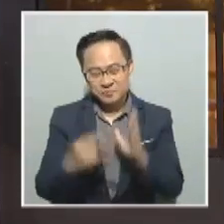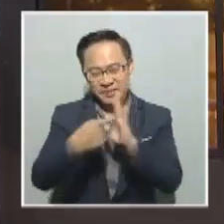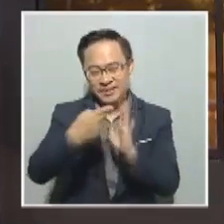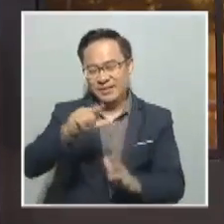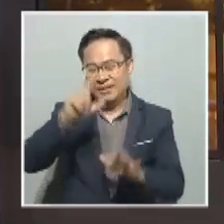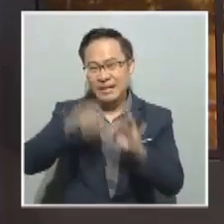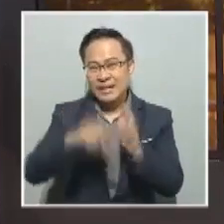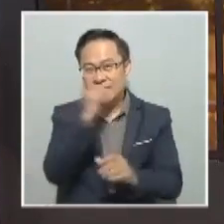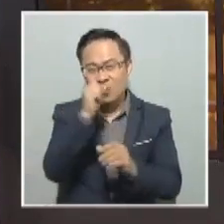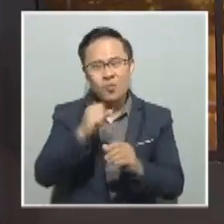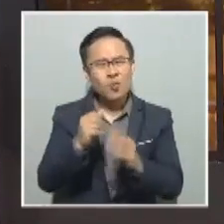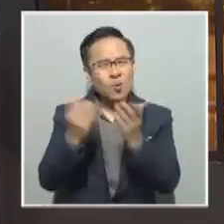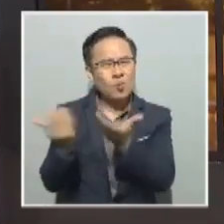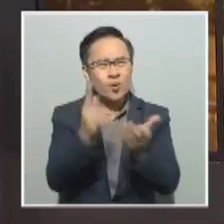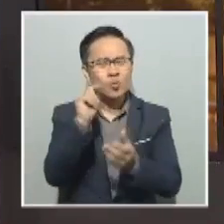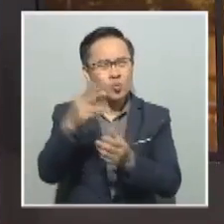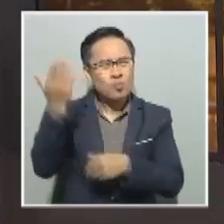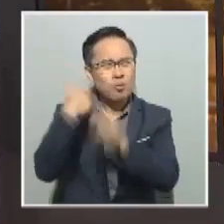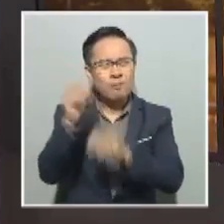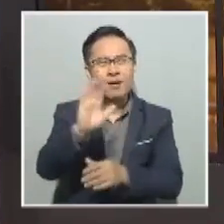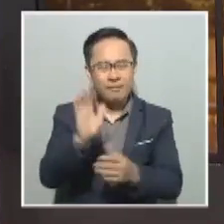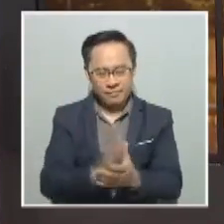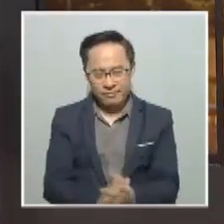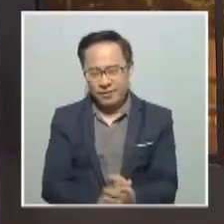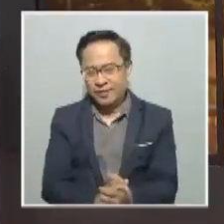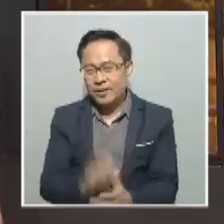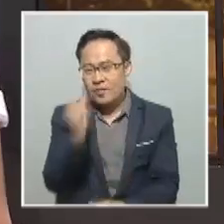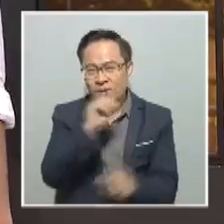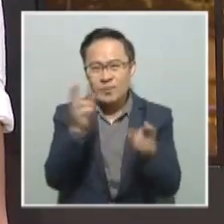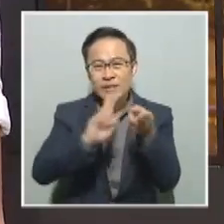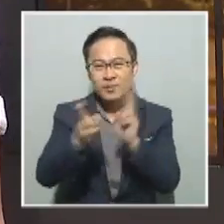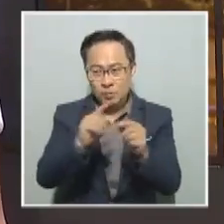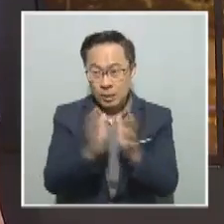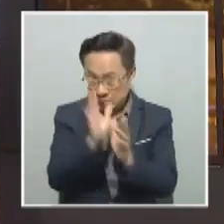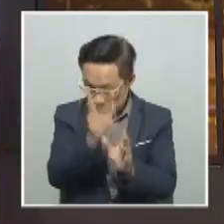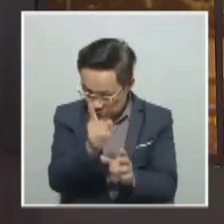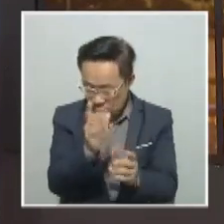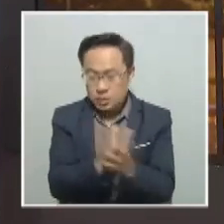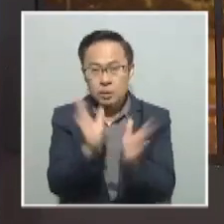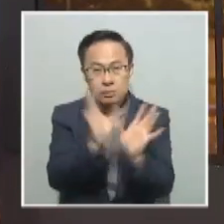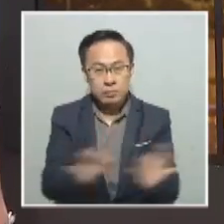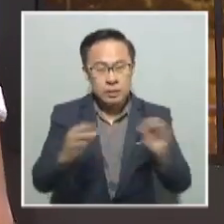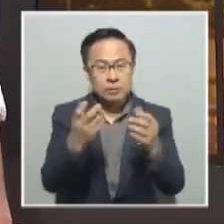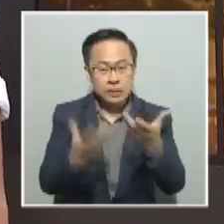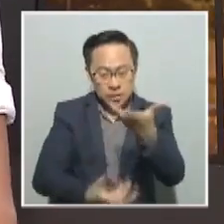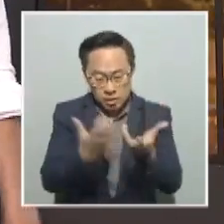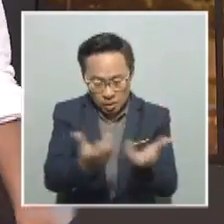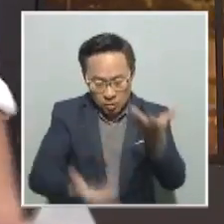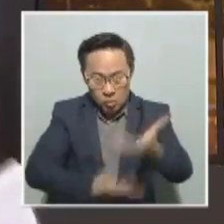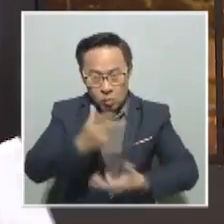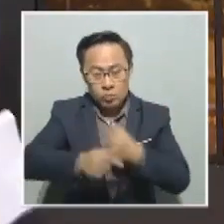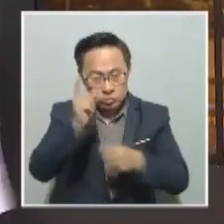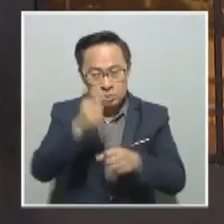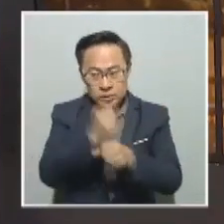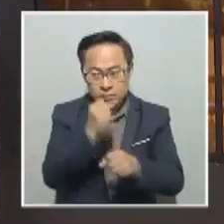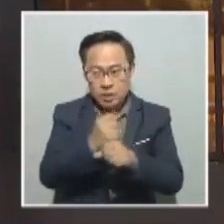ว่ามันน่าจะเหมือนงิ้วนะ คุณก็มีสไตล์ของตัวเอง เหรอสไตล์เล็ดแฮ ทุกวันนี้ถ้าอยากจะขายอะไรนะทำแบบนี ้ทำไป เ ฮ้ยอย่างมาริโอเข